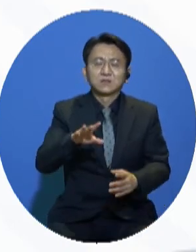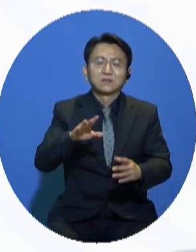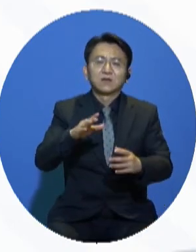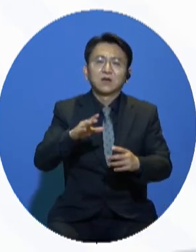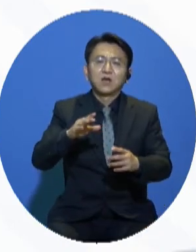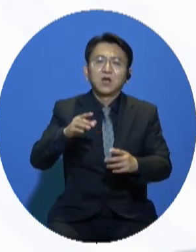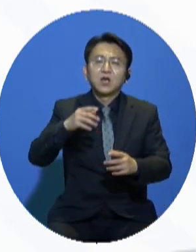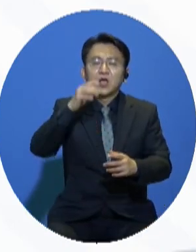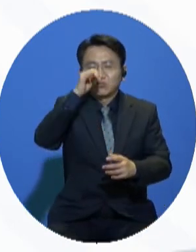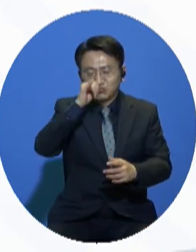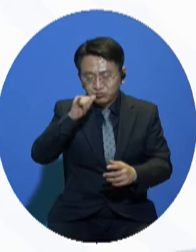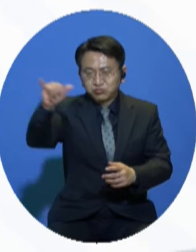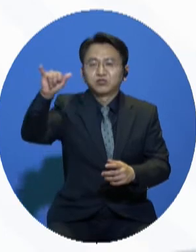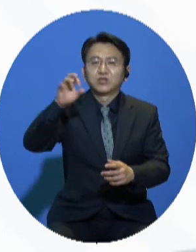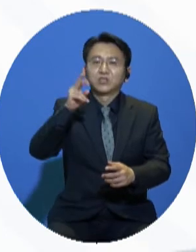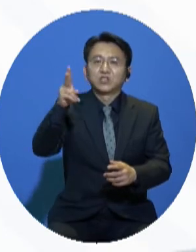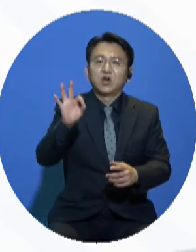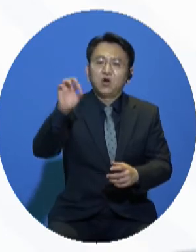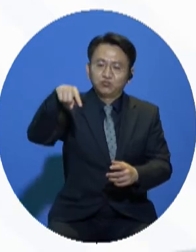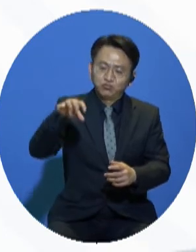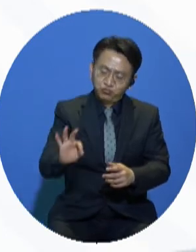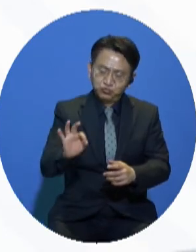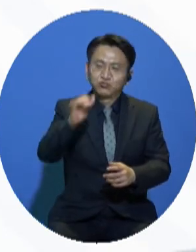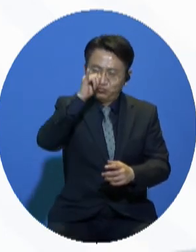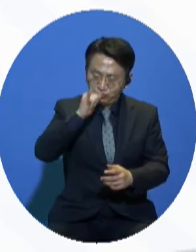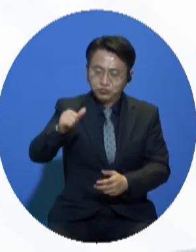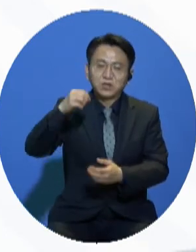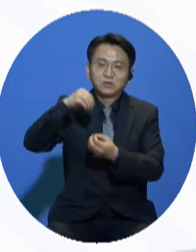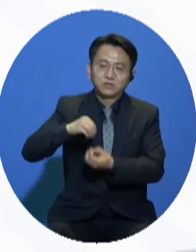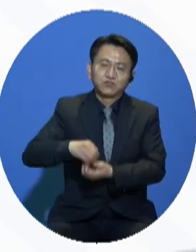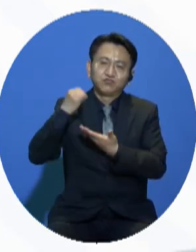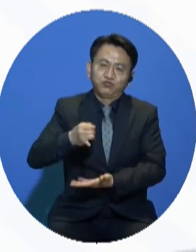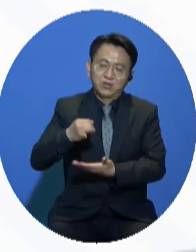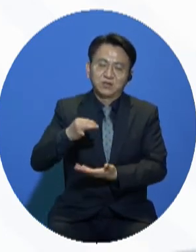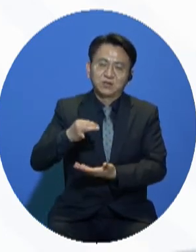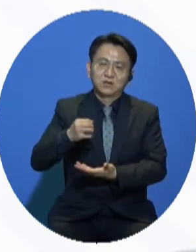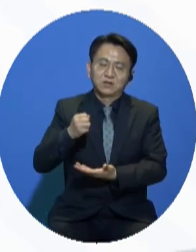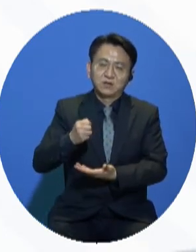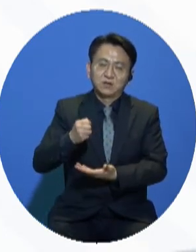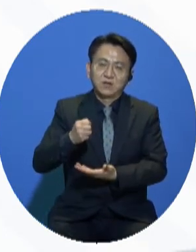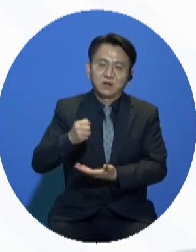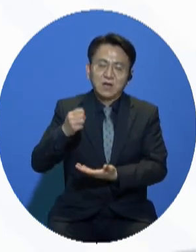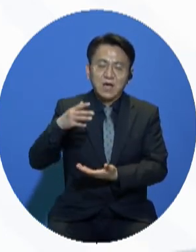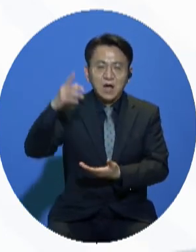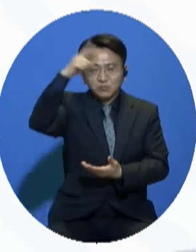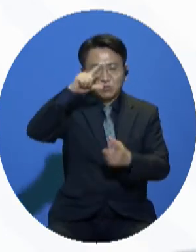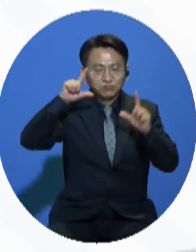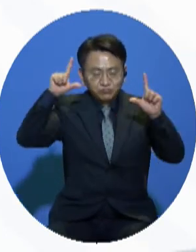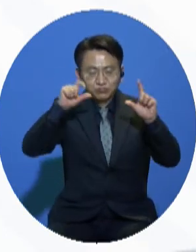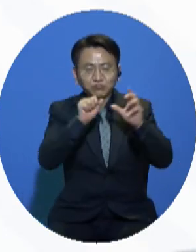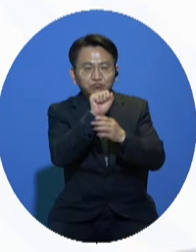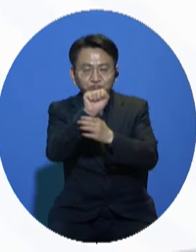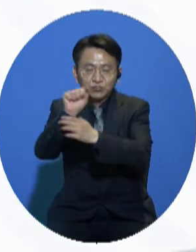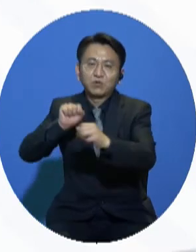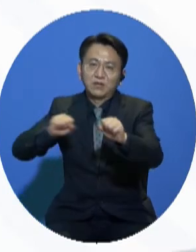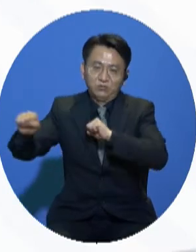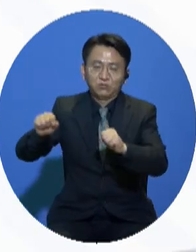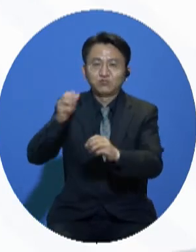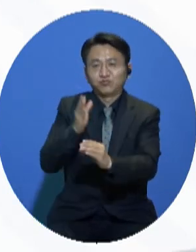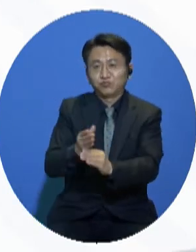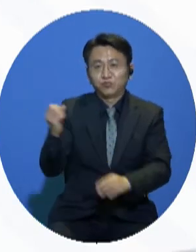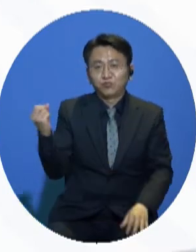대회의 영웅들도 있습니다. 이들은 친선 대사 역할도 하고 있고